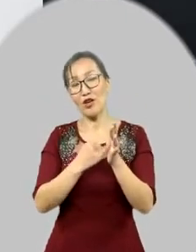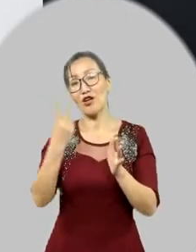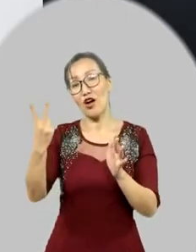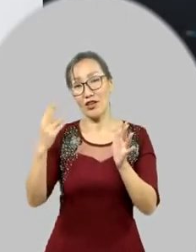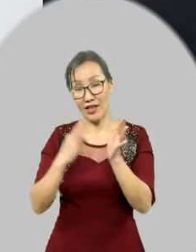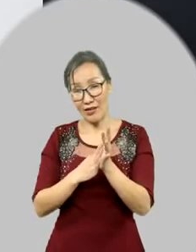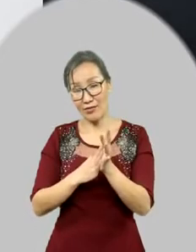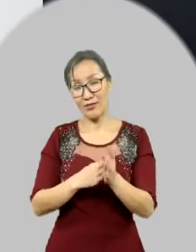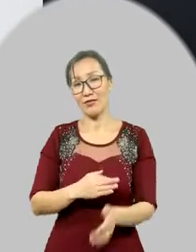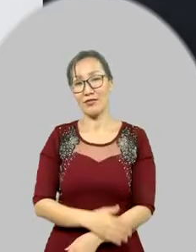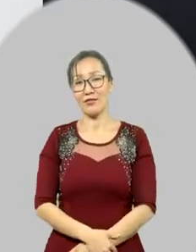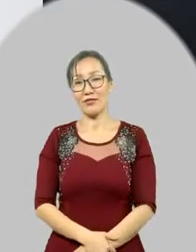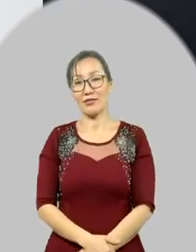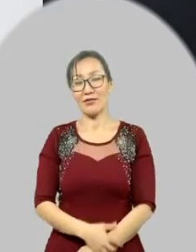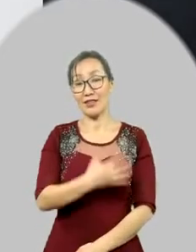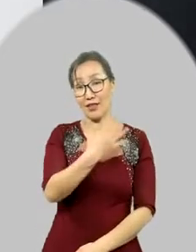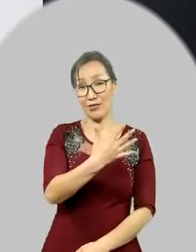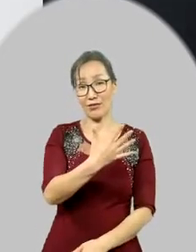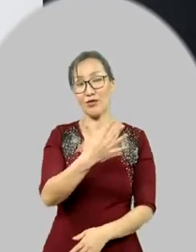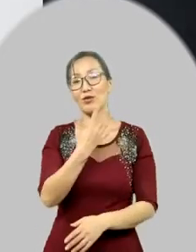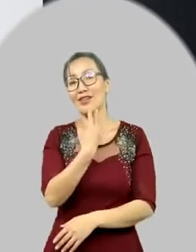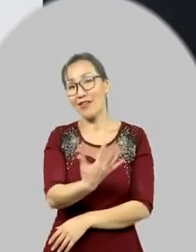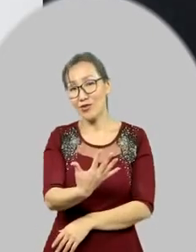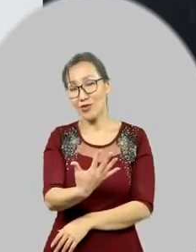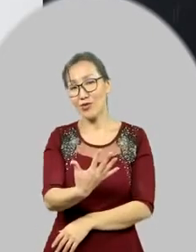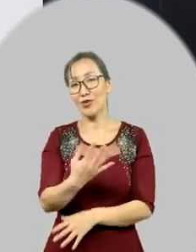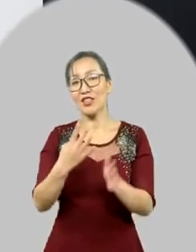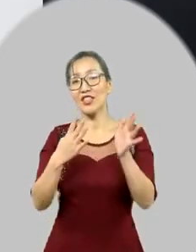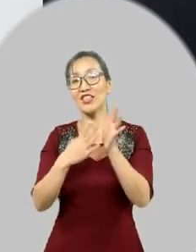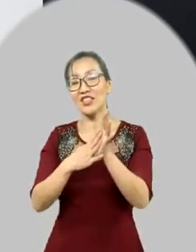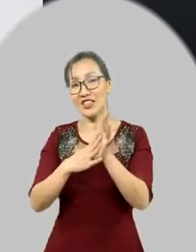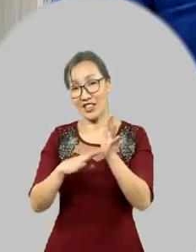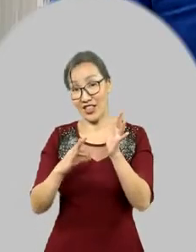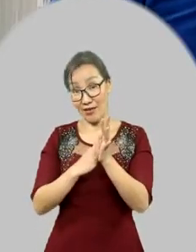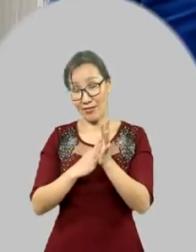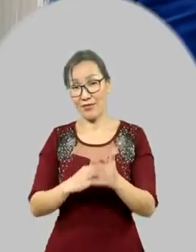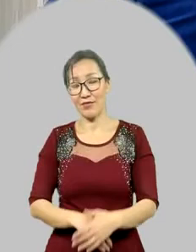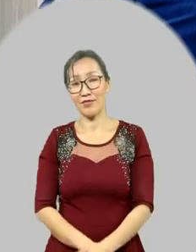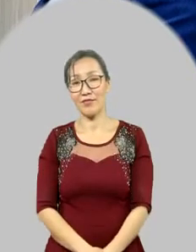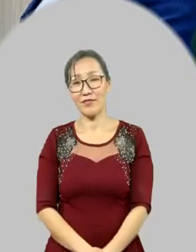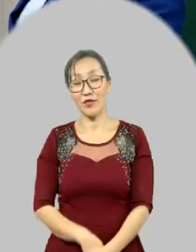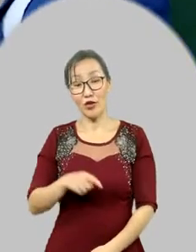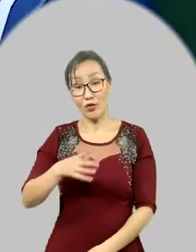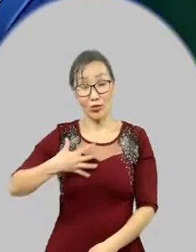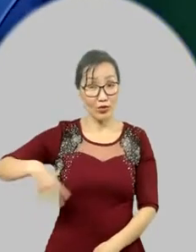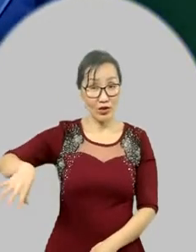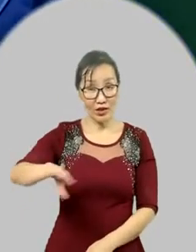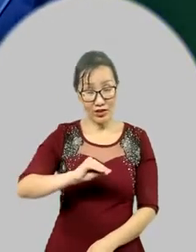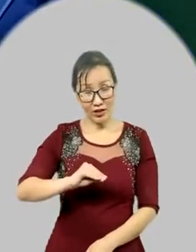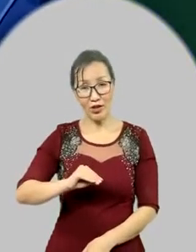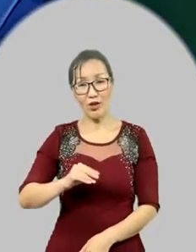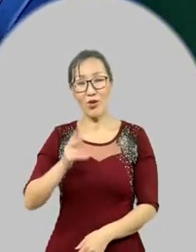5628, 5598. За хүүхдүүдээ одоо бүгдээрээ